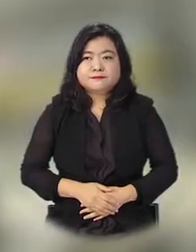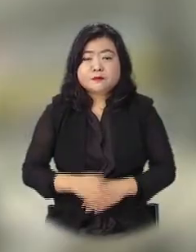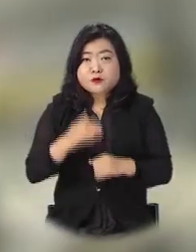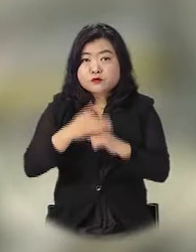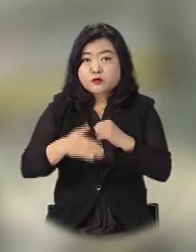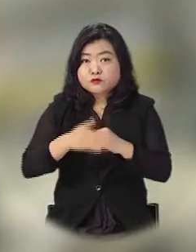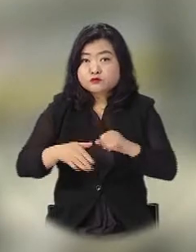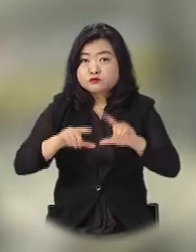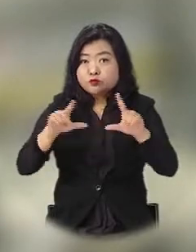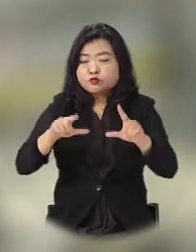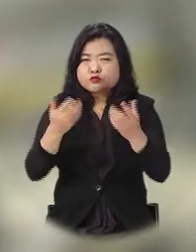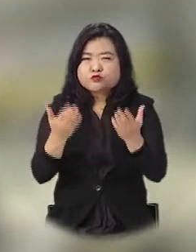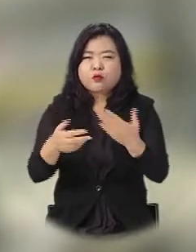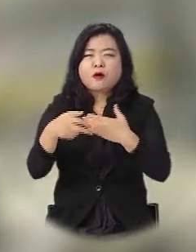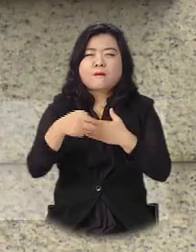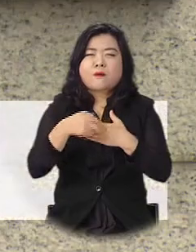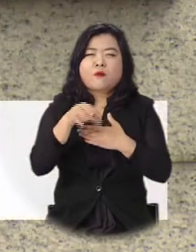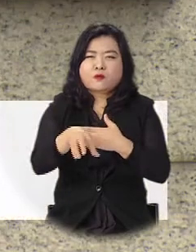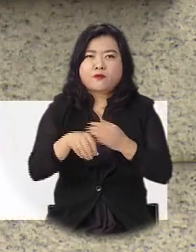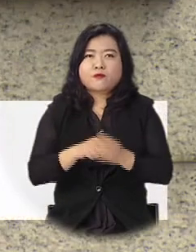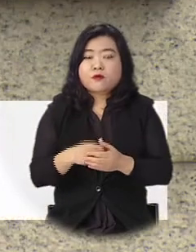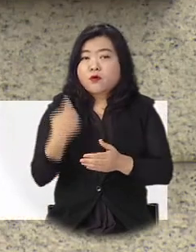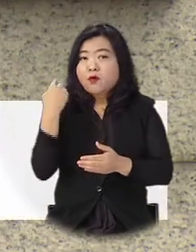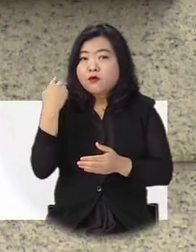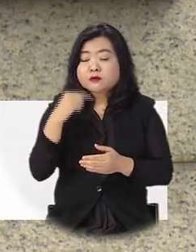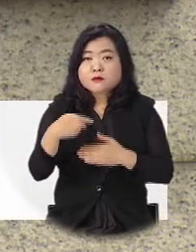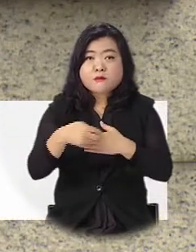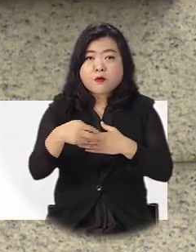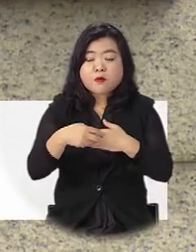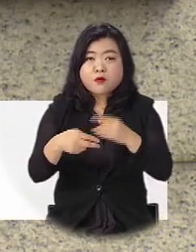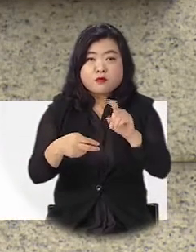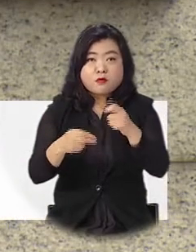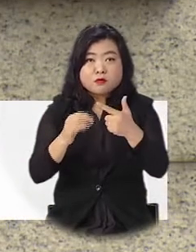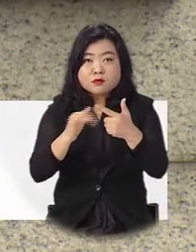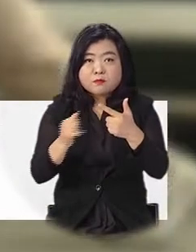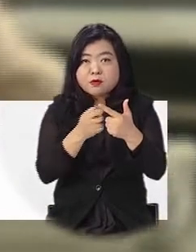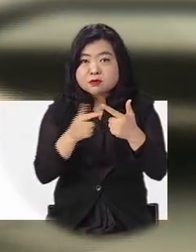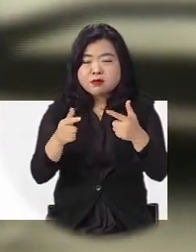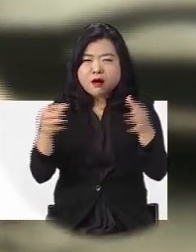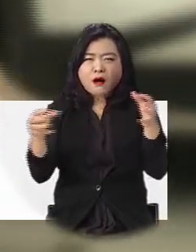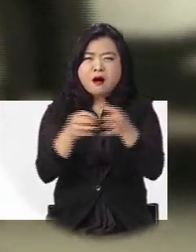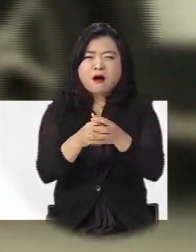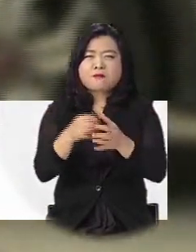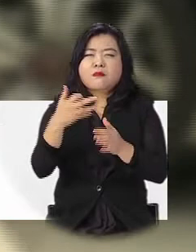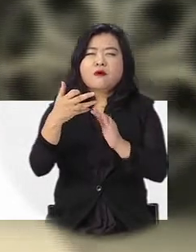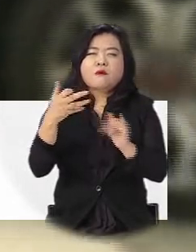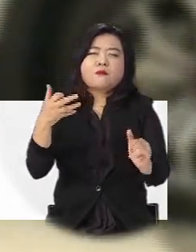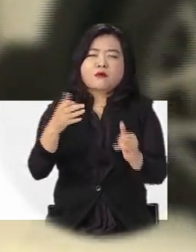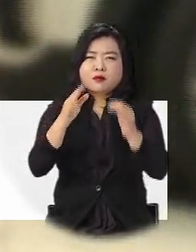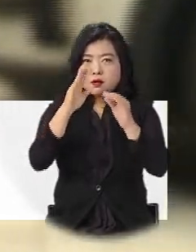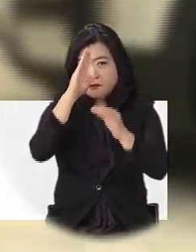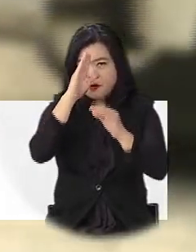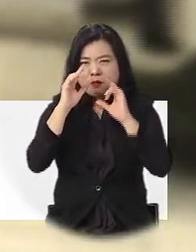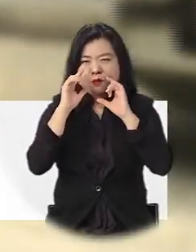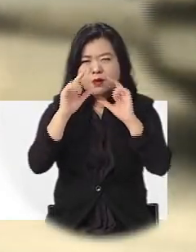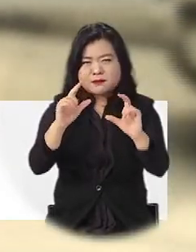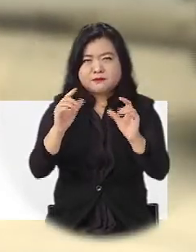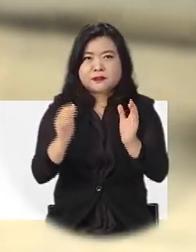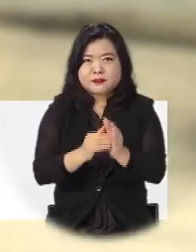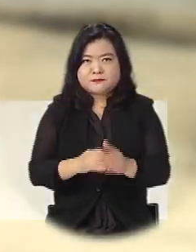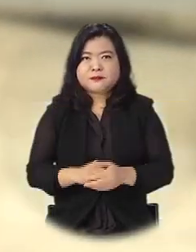대구 동구의 한 요양병원입니다. 어제 이 병원 환자 16명을 비롯해 모두 19명이 확진 판정을